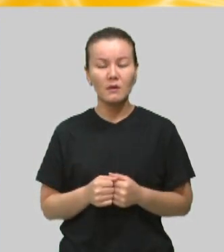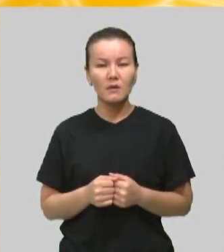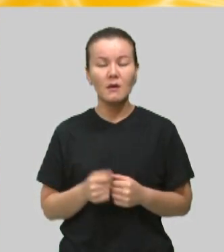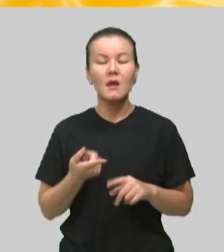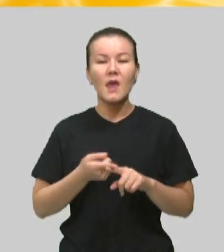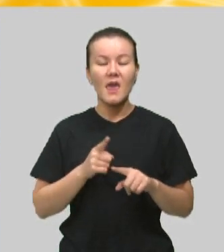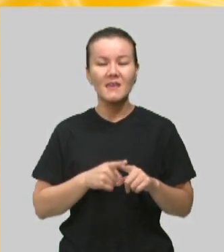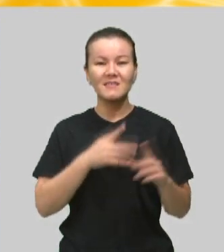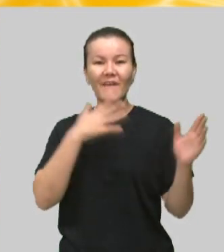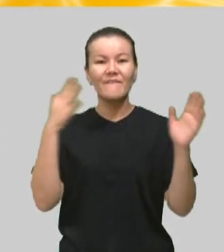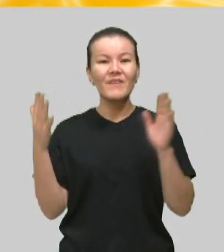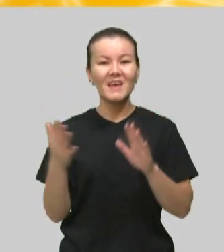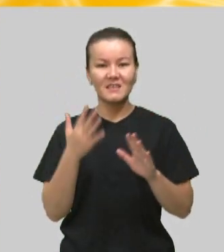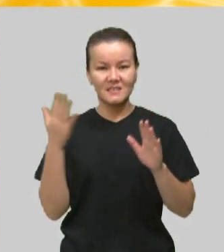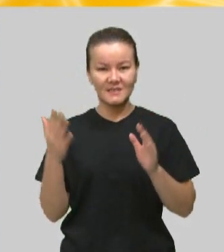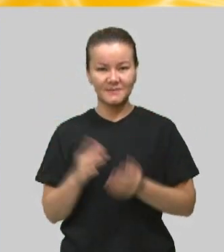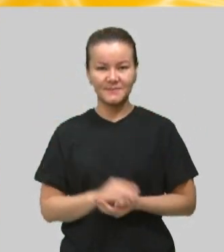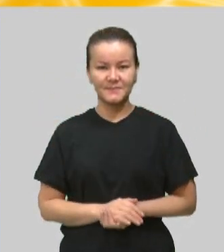Это ветер.